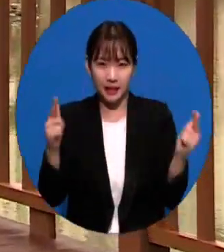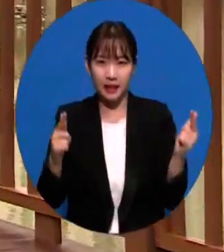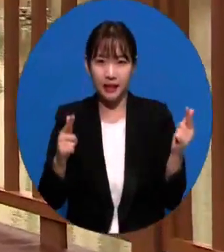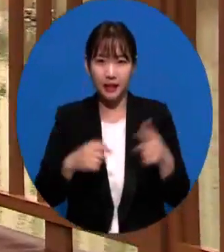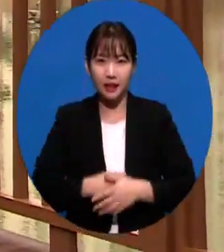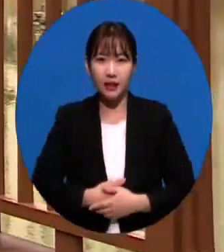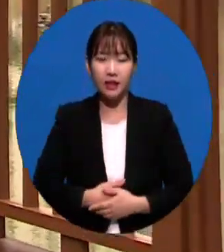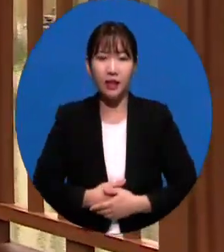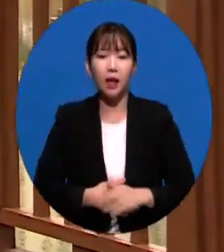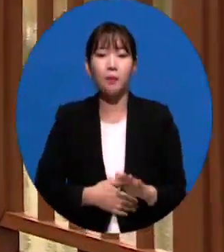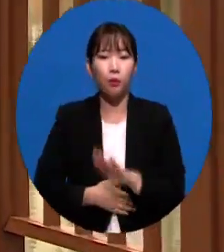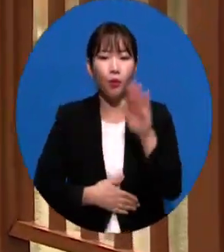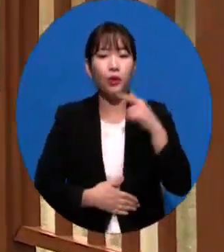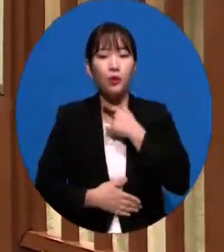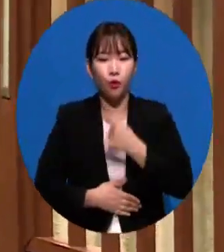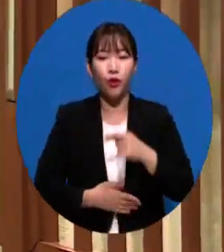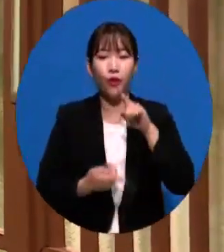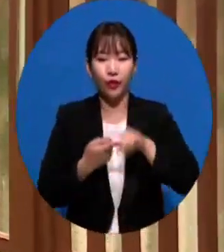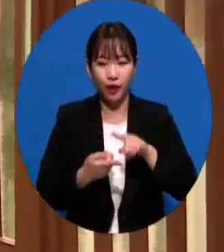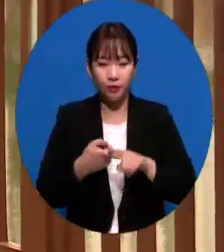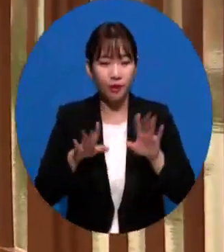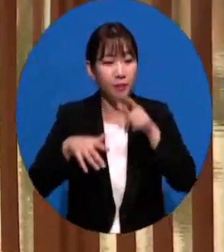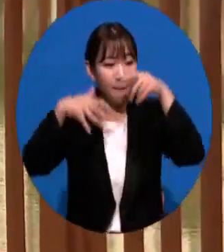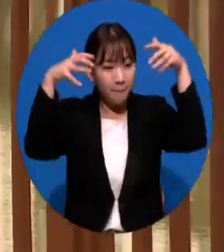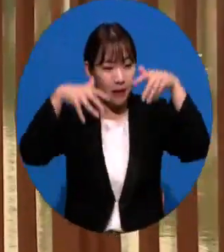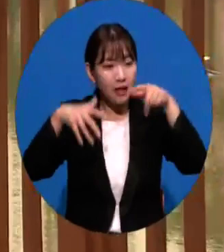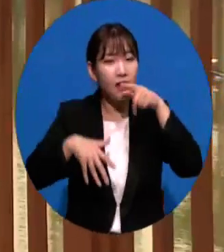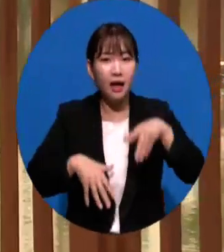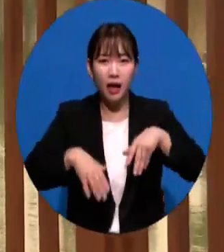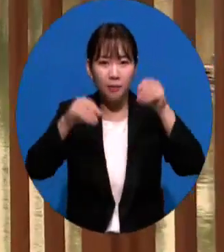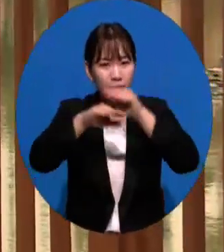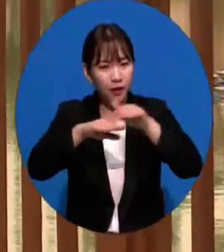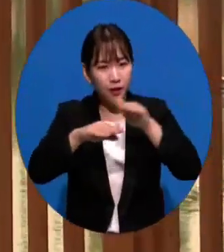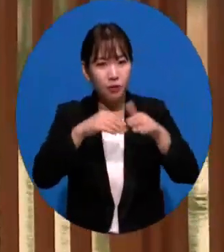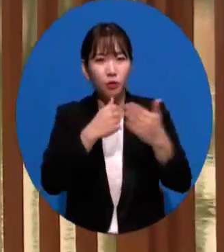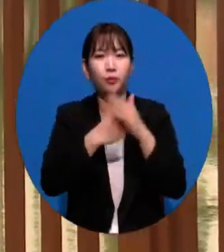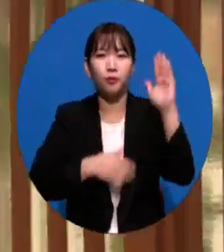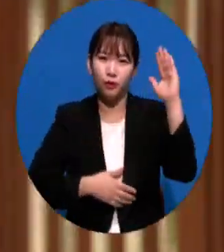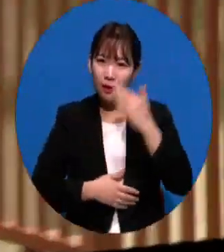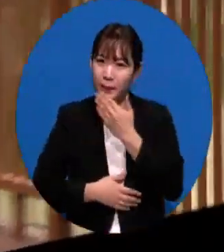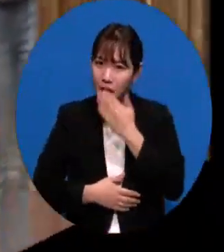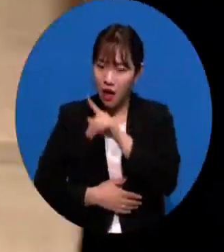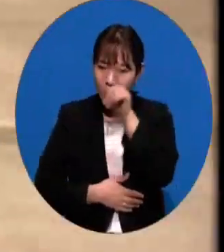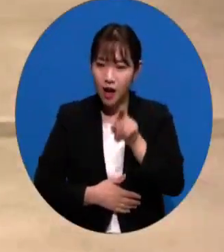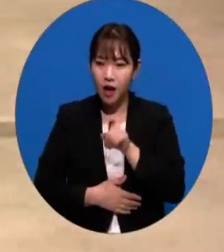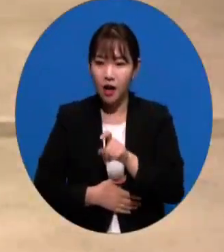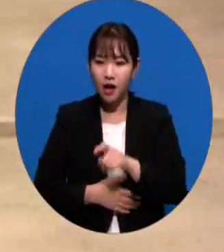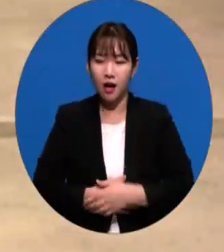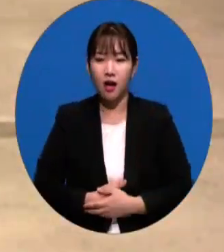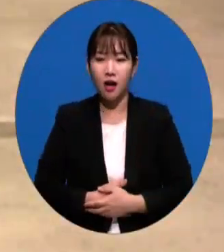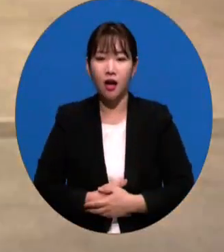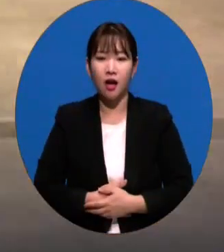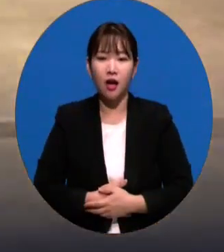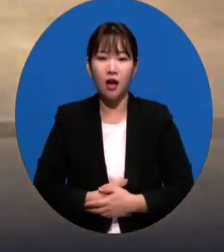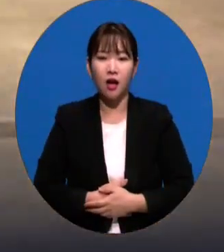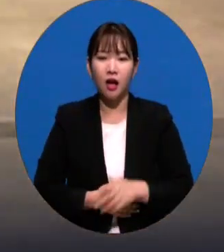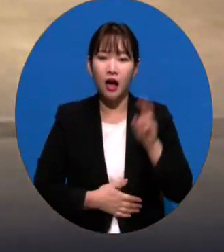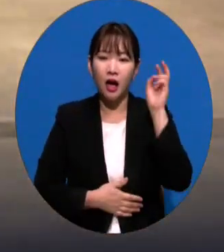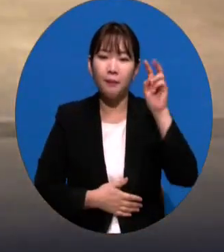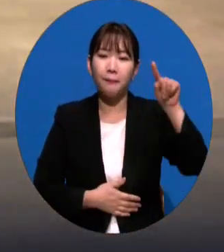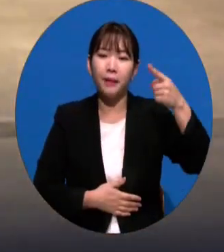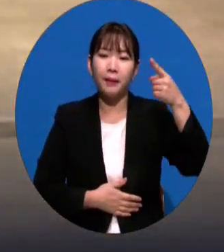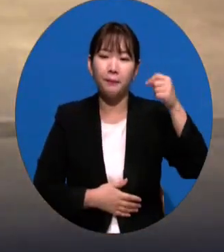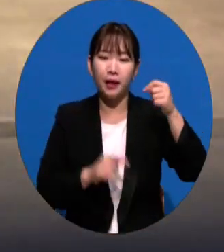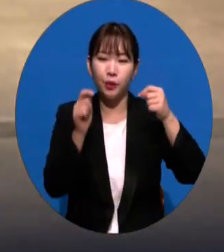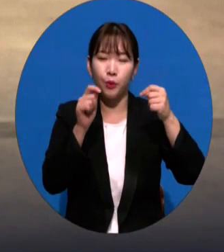않겠는데요. 모두의 바람처럼 이번 비가 가뭄 해갈에 도움이 될 수 있을까요? 약 100만 톤 정도로 예상을 하고